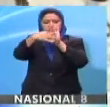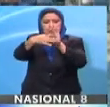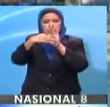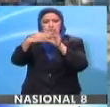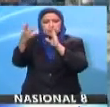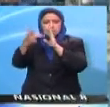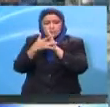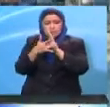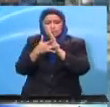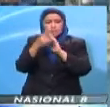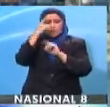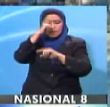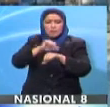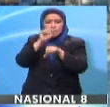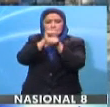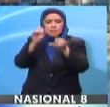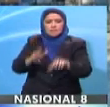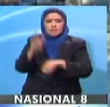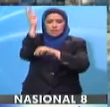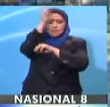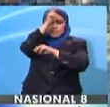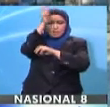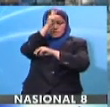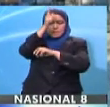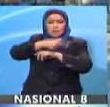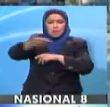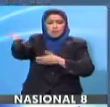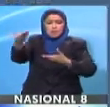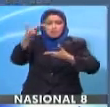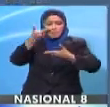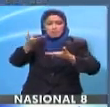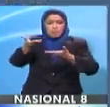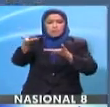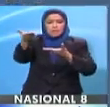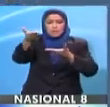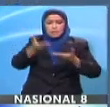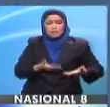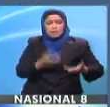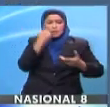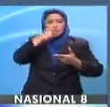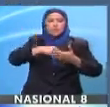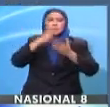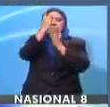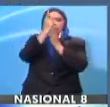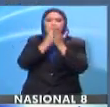kepada kakitangan awam bahamas berkhusus di Malaysia dalam pelbagai bidang